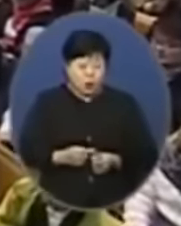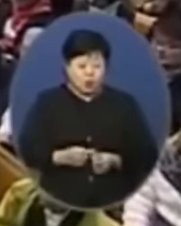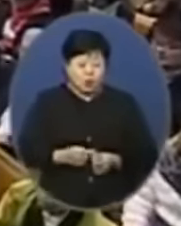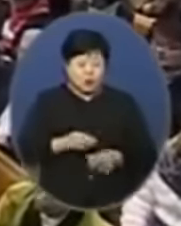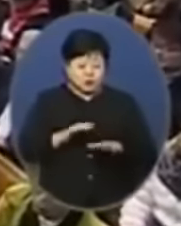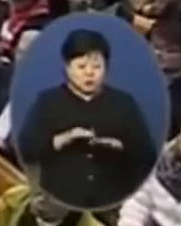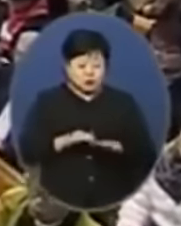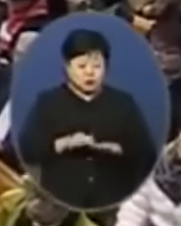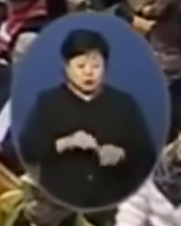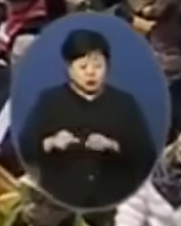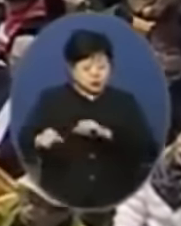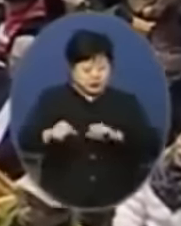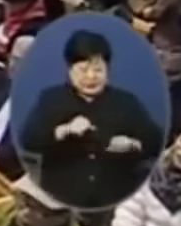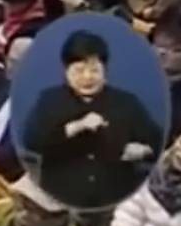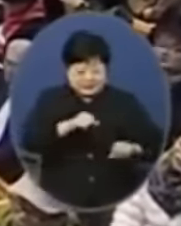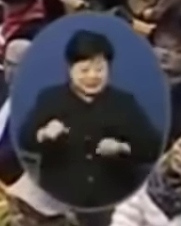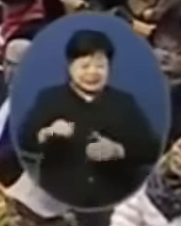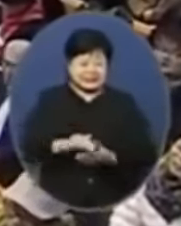손가락으로 움직이는